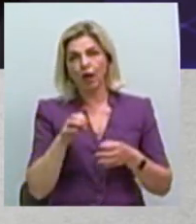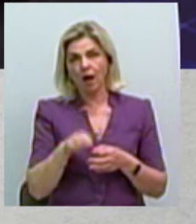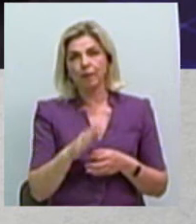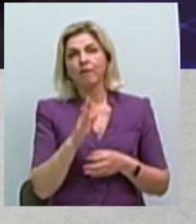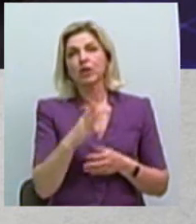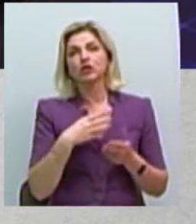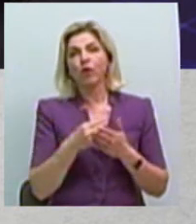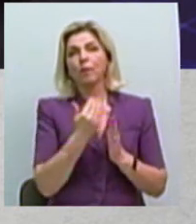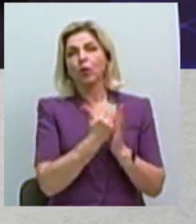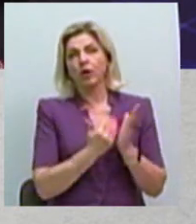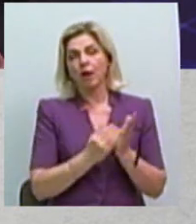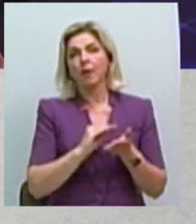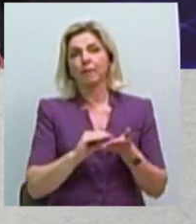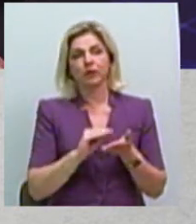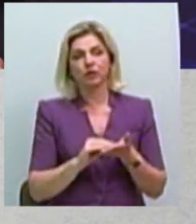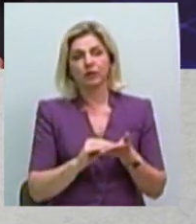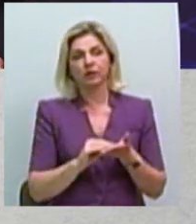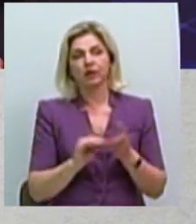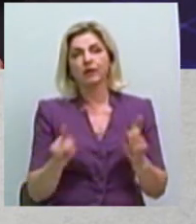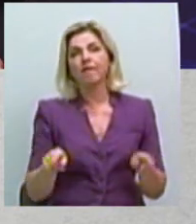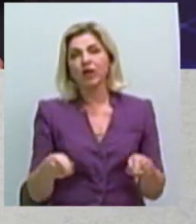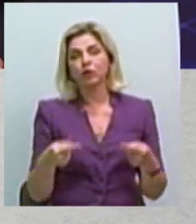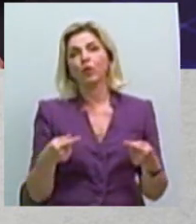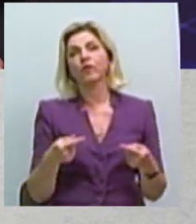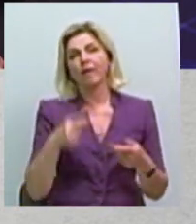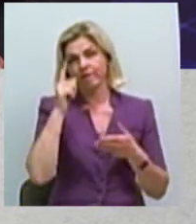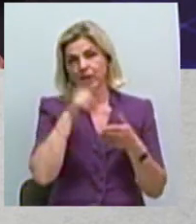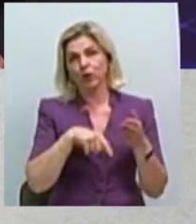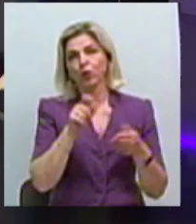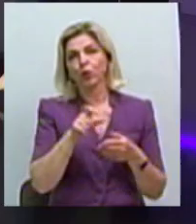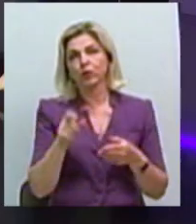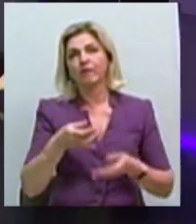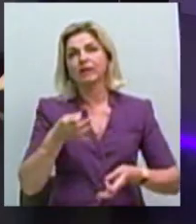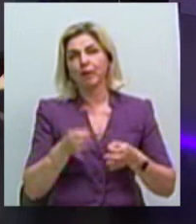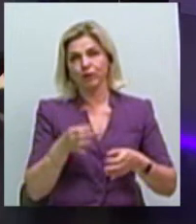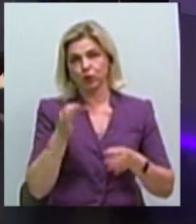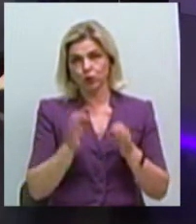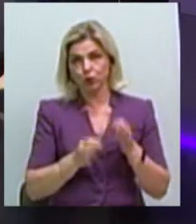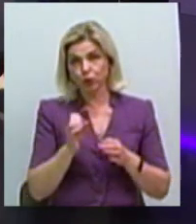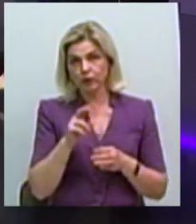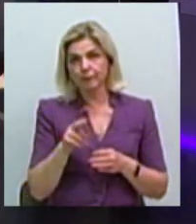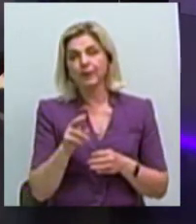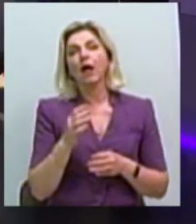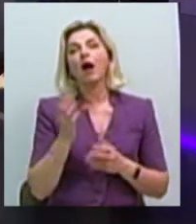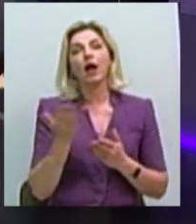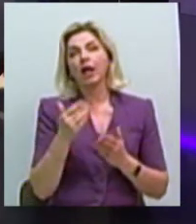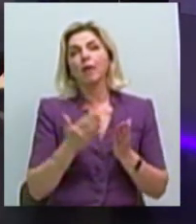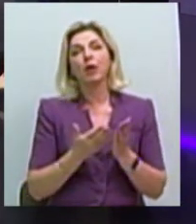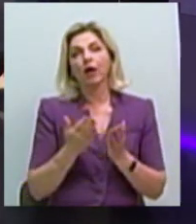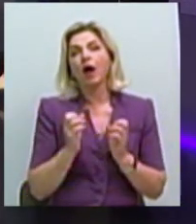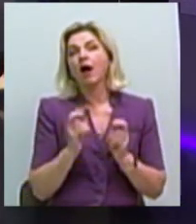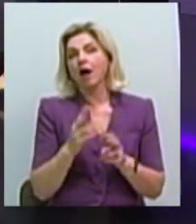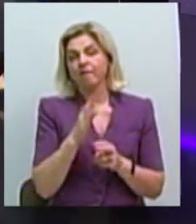програмі пишете, цитую, «відновити віру людей в справедливий суд». Питання, яким чином ви повернете довіру